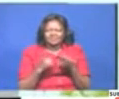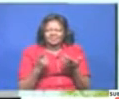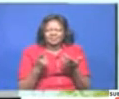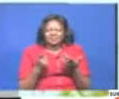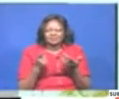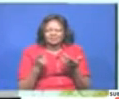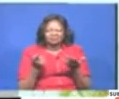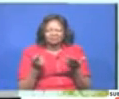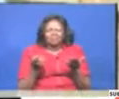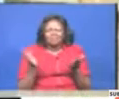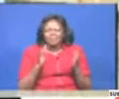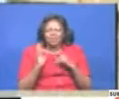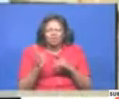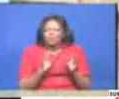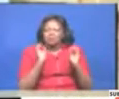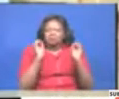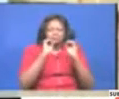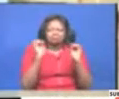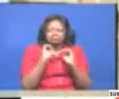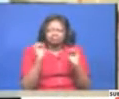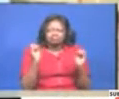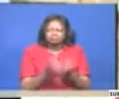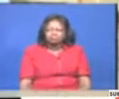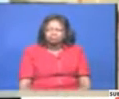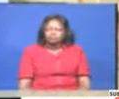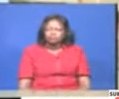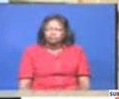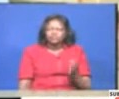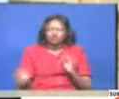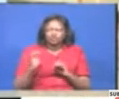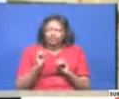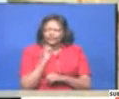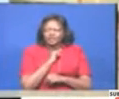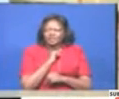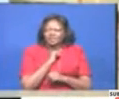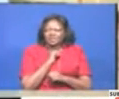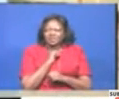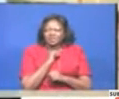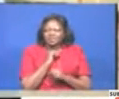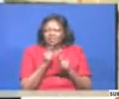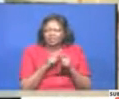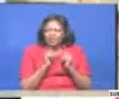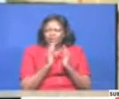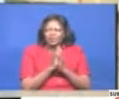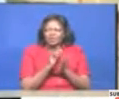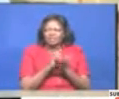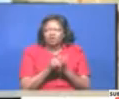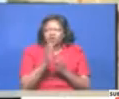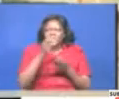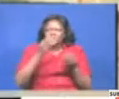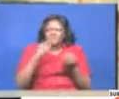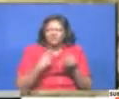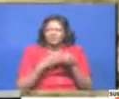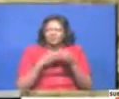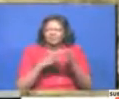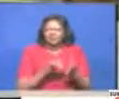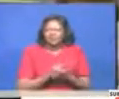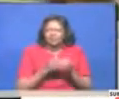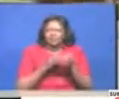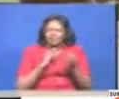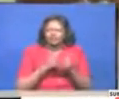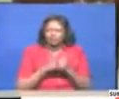haijarejea kawaida. Tuwa uchaguzi ndio huo unaisha. Naomba Mungu atupatie kiongozi atakayeongoza vizuri.